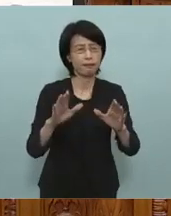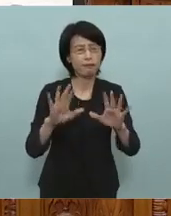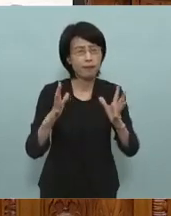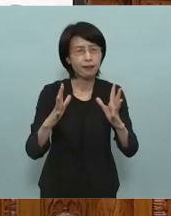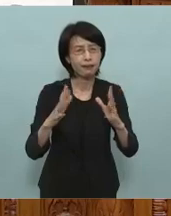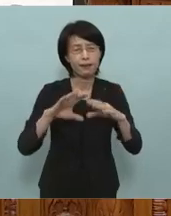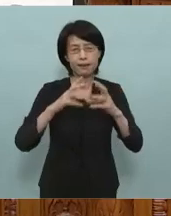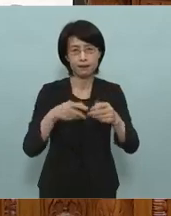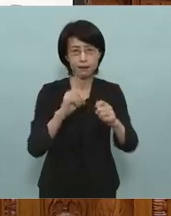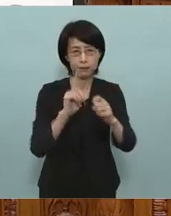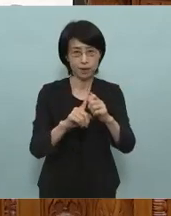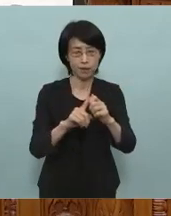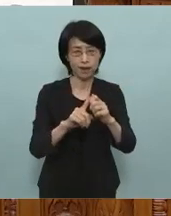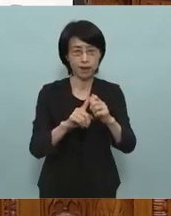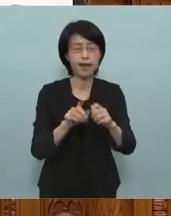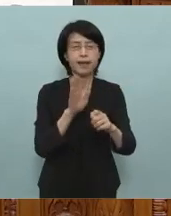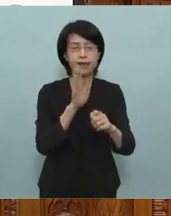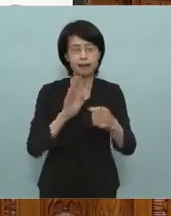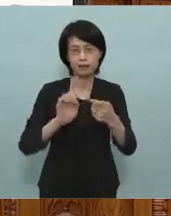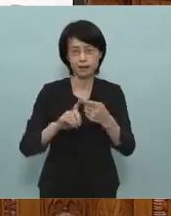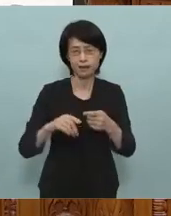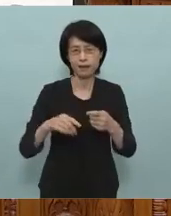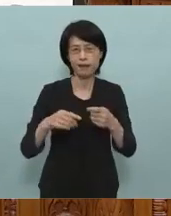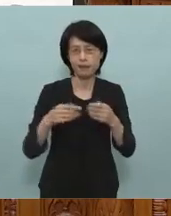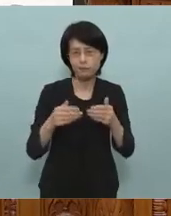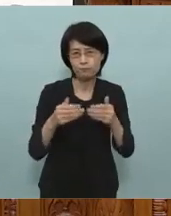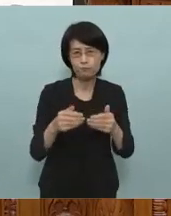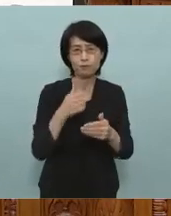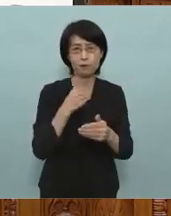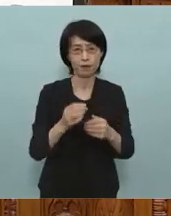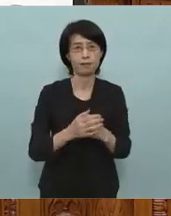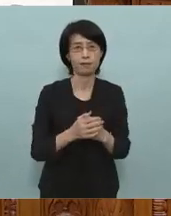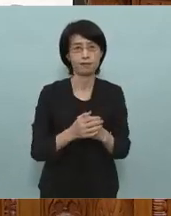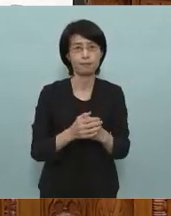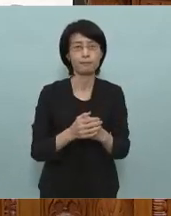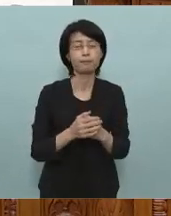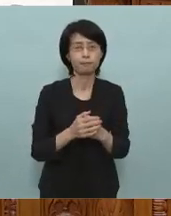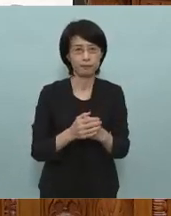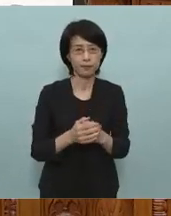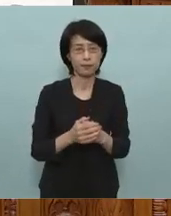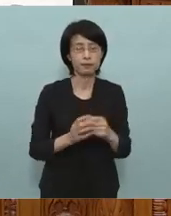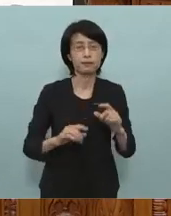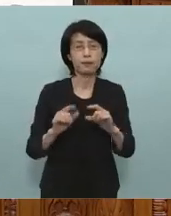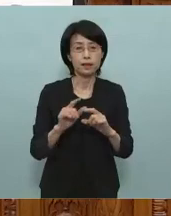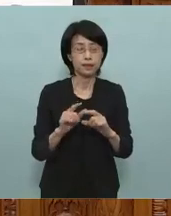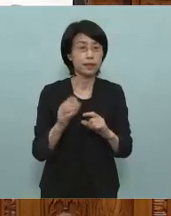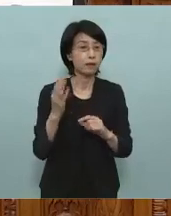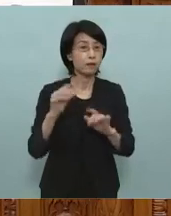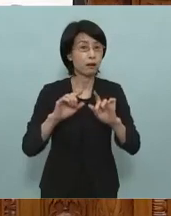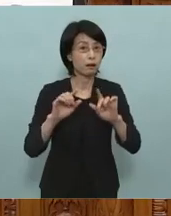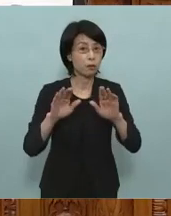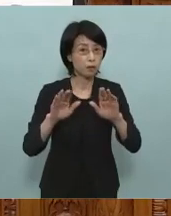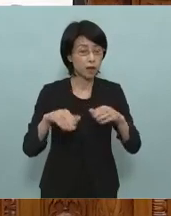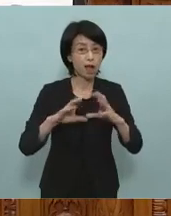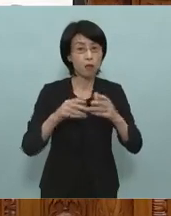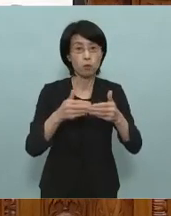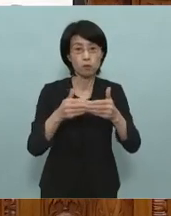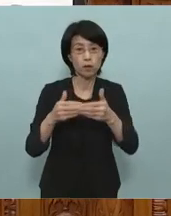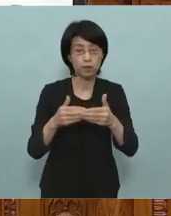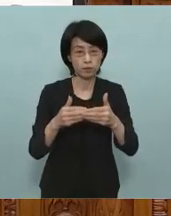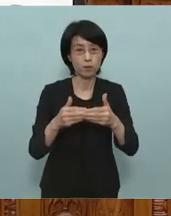た現実的な歩みを進めていきます加えて先日示した国連の